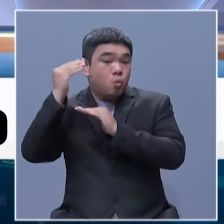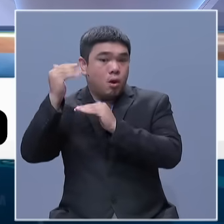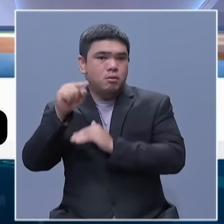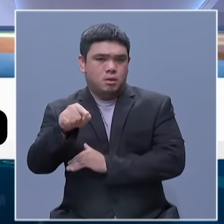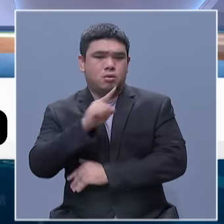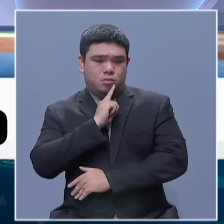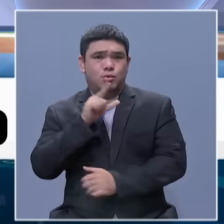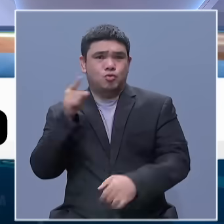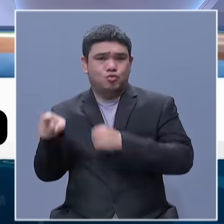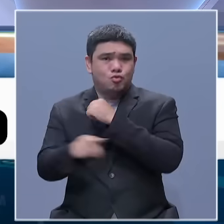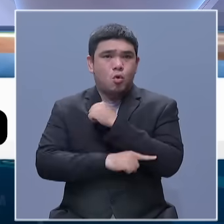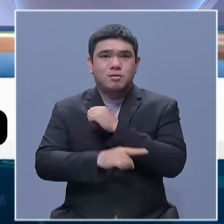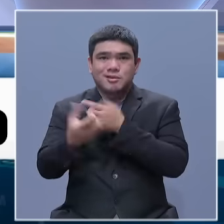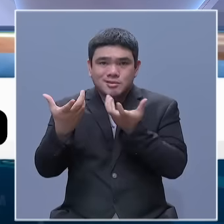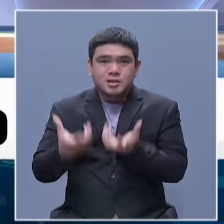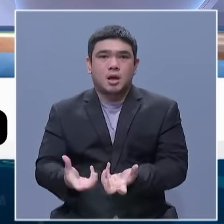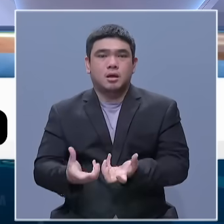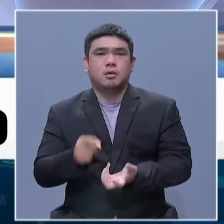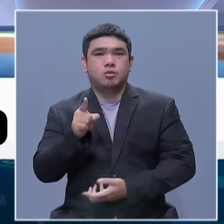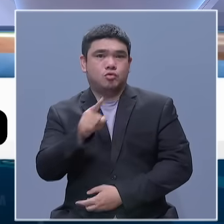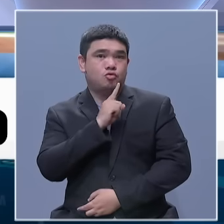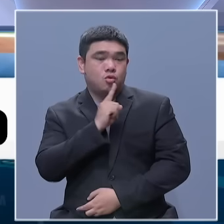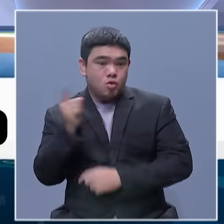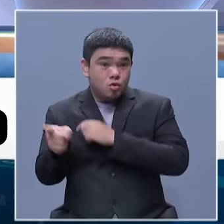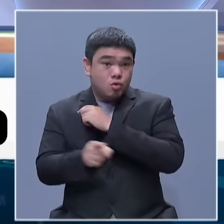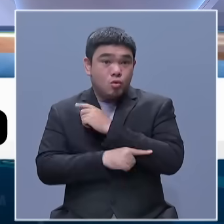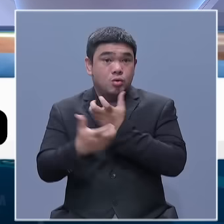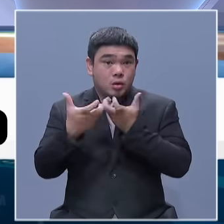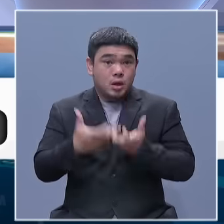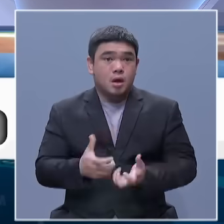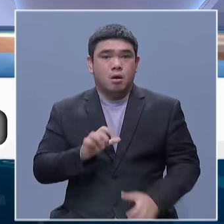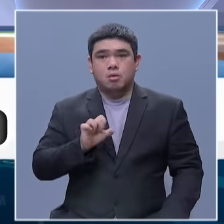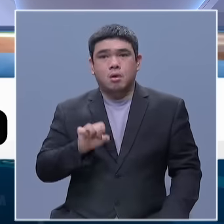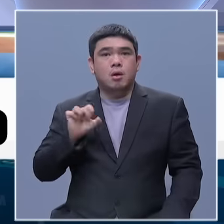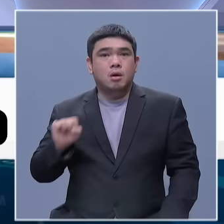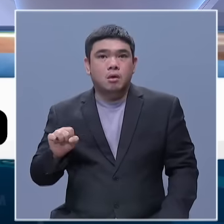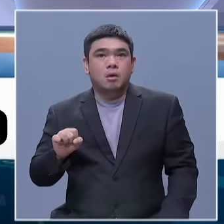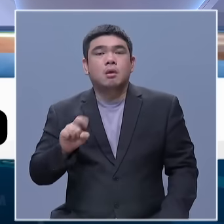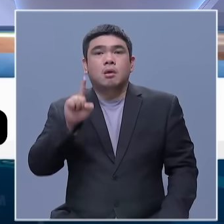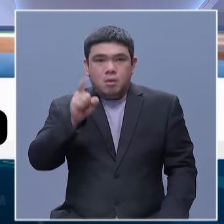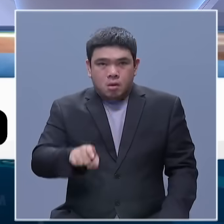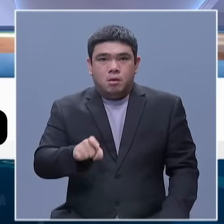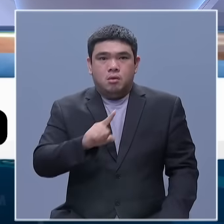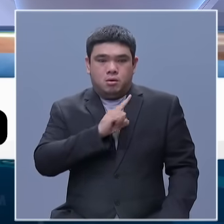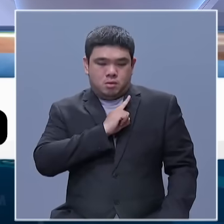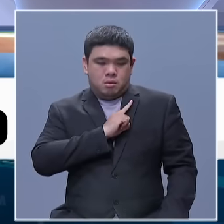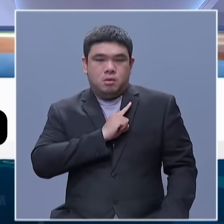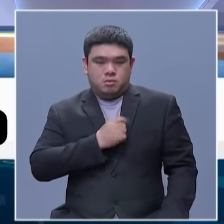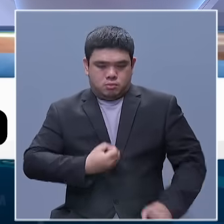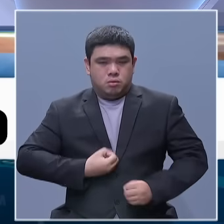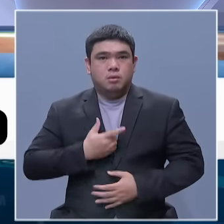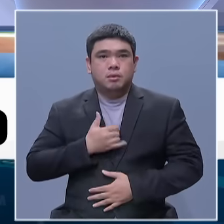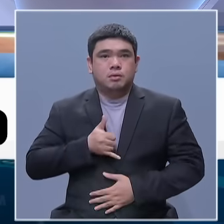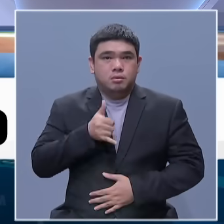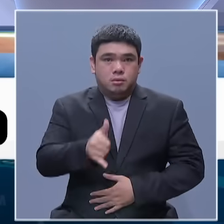ว่าคุณต้องลงโทษเด็ดขาดพรรคจะต้องลงโทษเด็ดขาดหรือแม้กระทั่งตัวส.ส.เองก็ต้องออกมาแสดงสปิริตเ